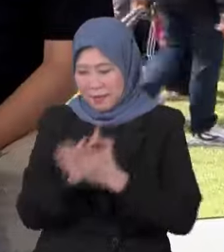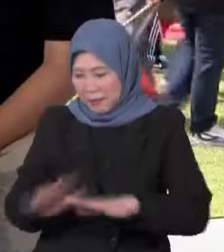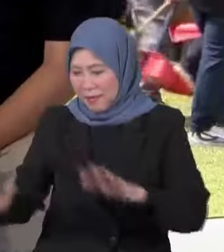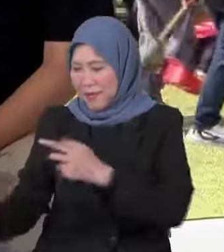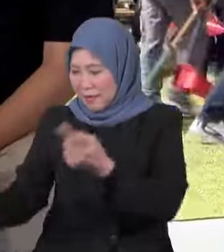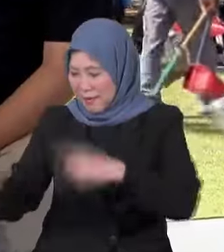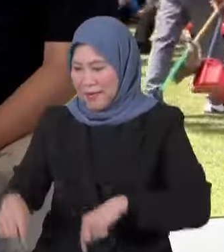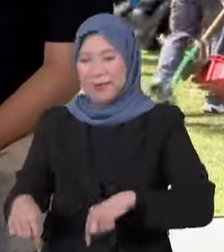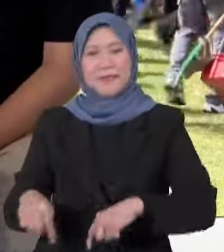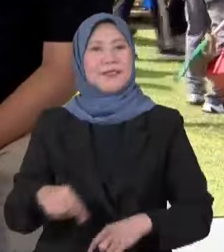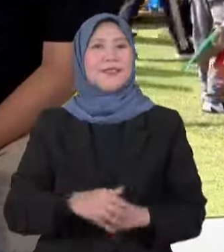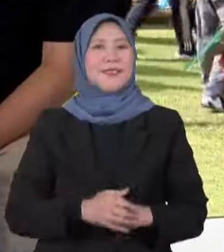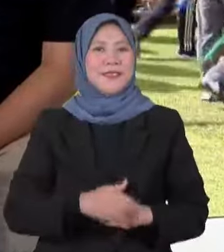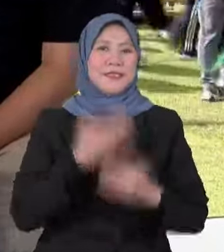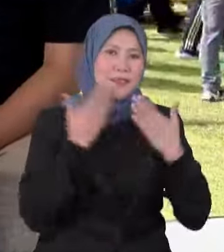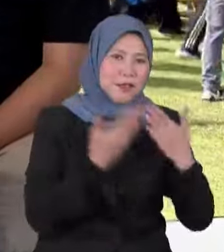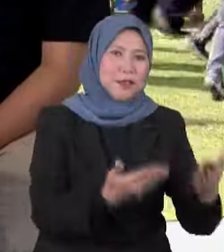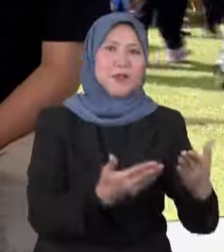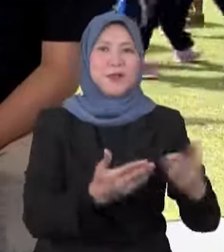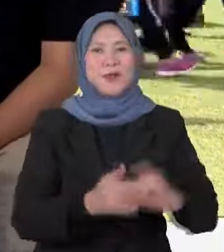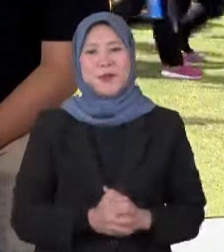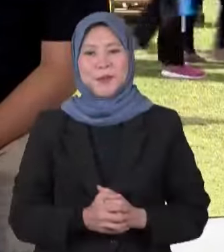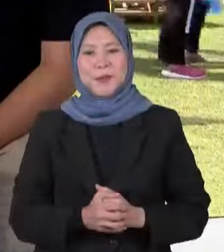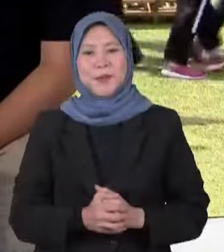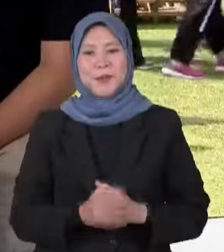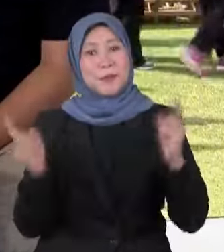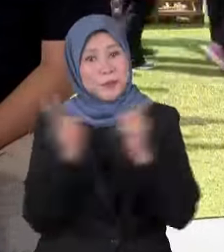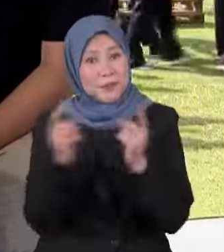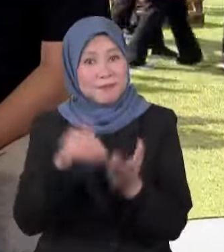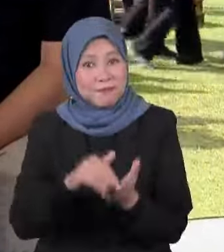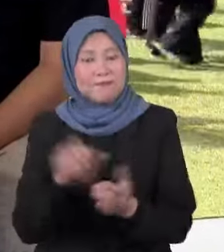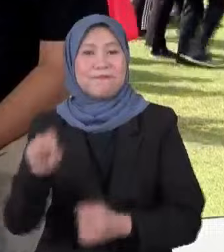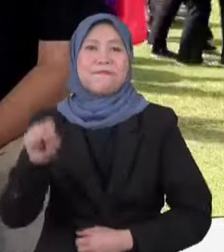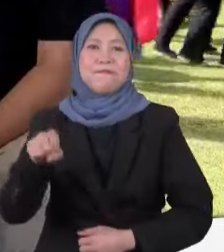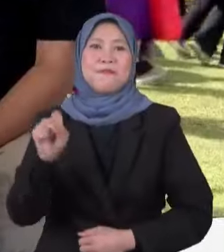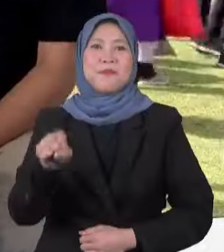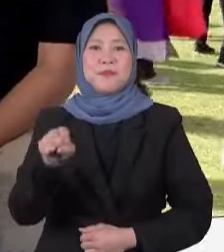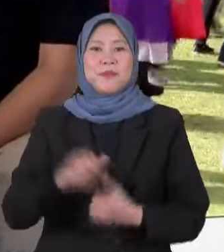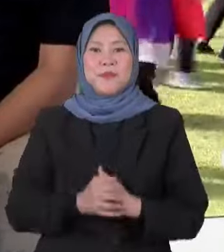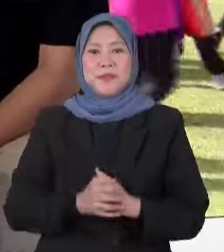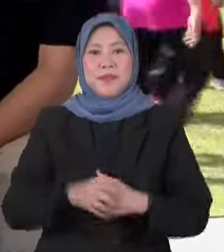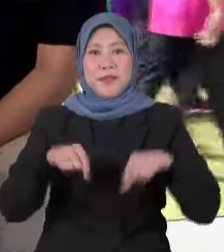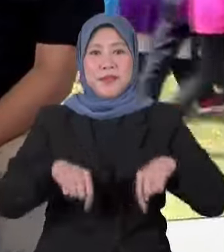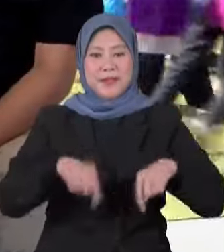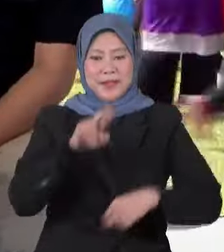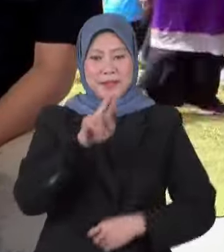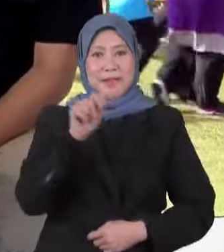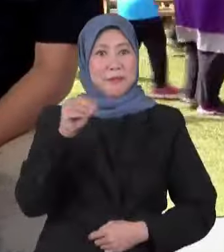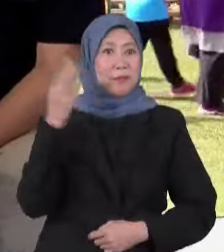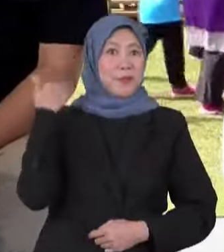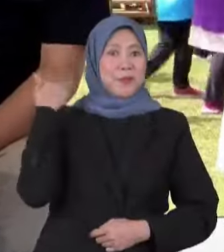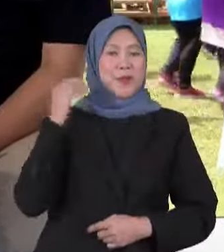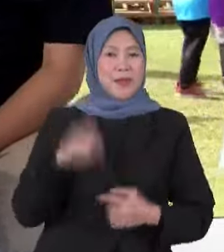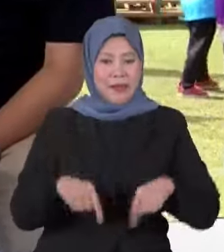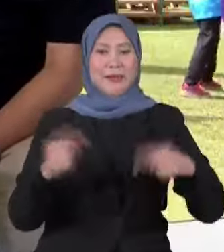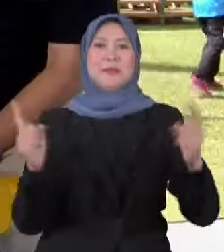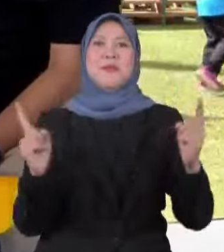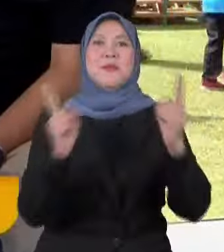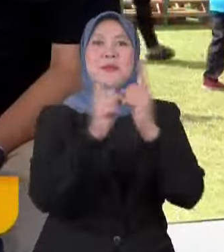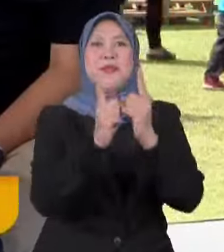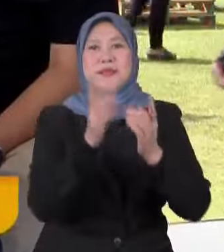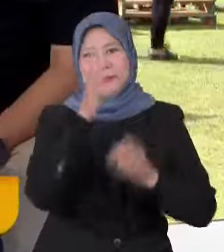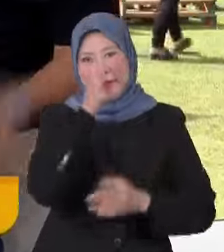datang. Halo, terima kasih. Kita berjumpa lagi. Betul, dah jumpa lagi. Kali ini bukan di Angkasa Puri tetapi di sini, di Belaka. Pergi ke sini juga